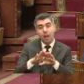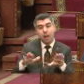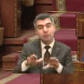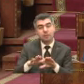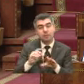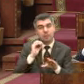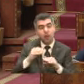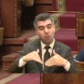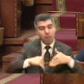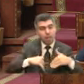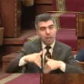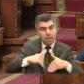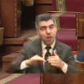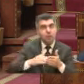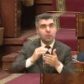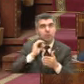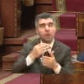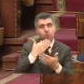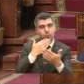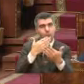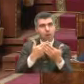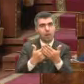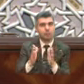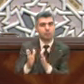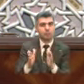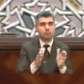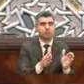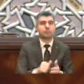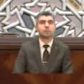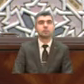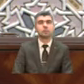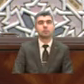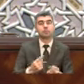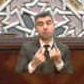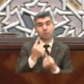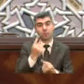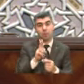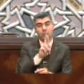نتيجه تخليه جبرا عن حقه العيني. وشكرا. شكرا. هل من تعقيب اضافي؟